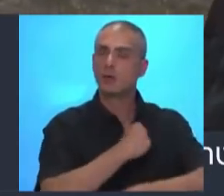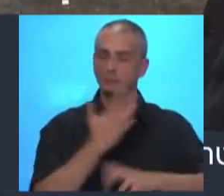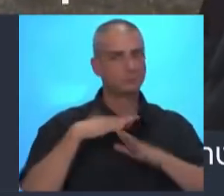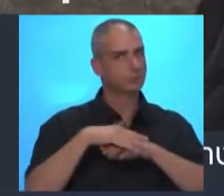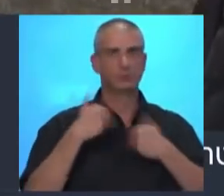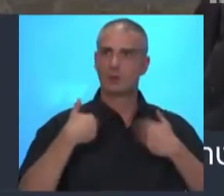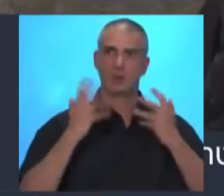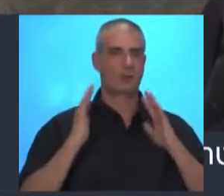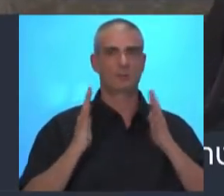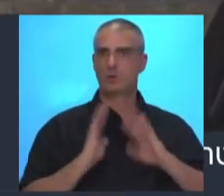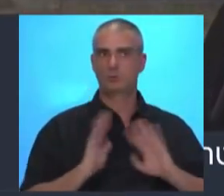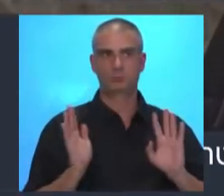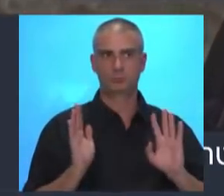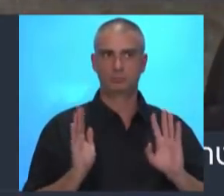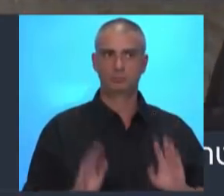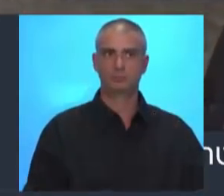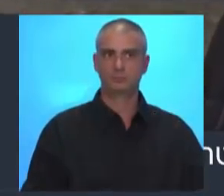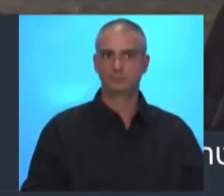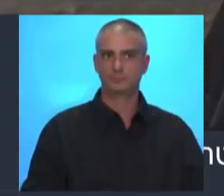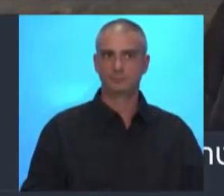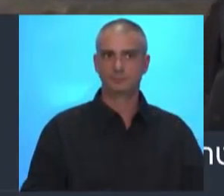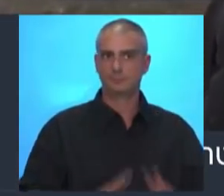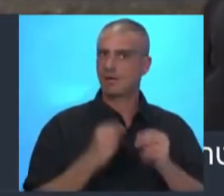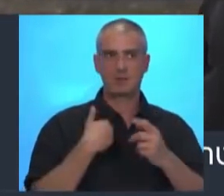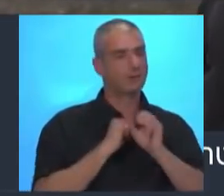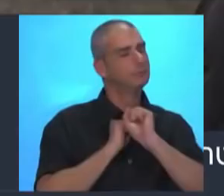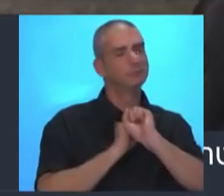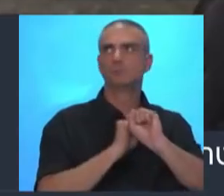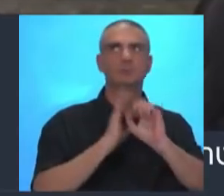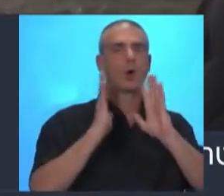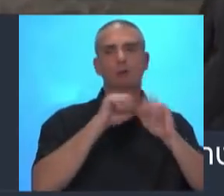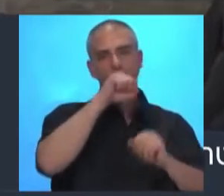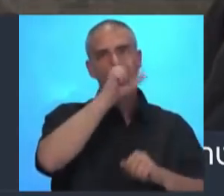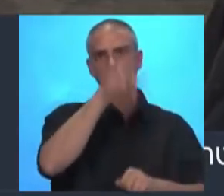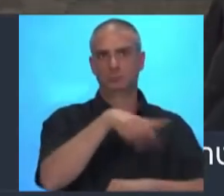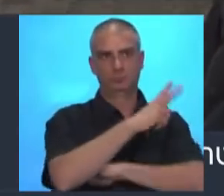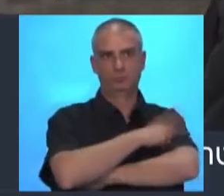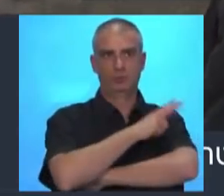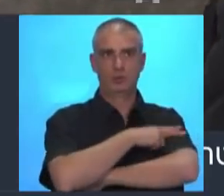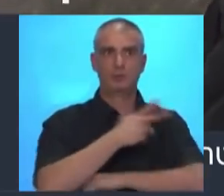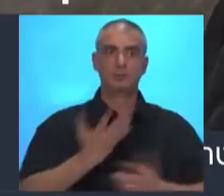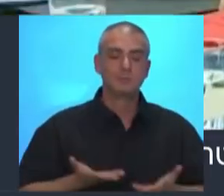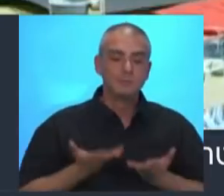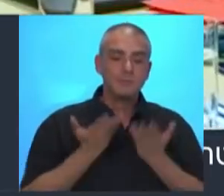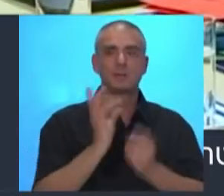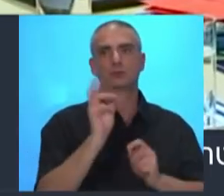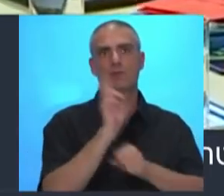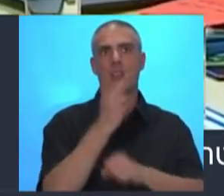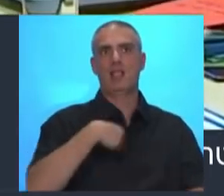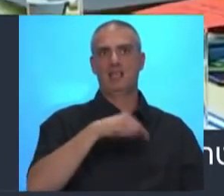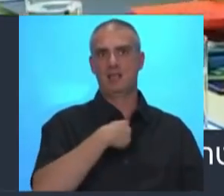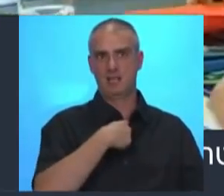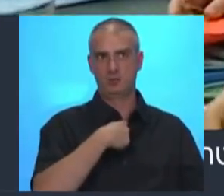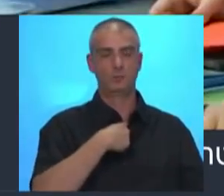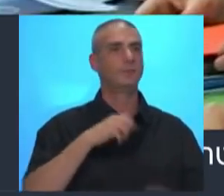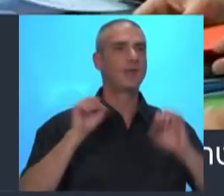ce lieutenant-colonel, que j'admire en général l'œuvre des gendarmes qui nous protègent au péril de leur vie.